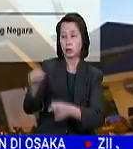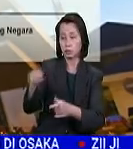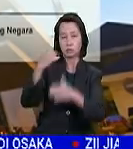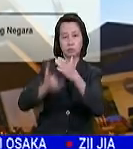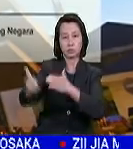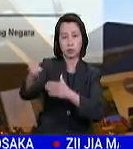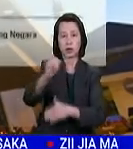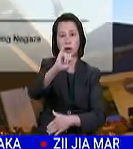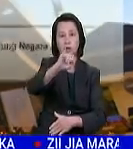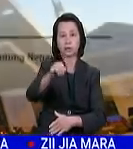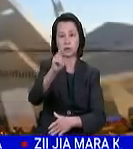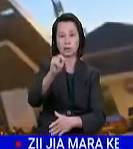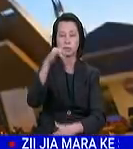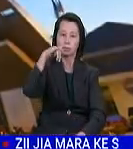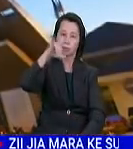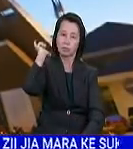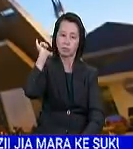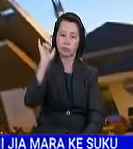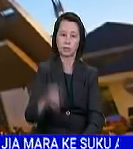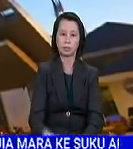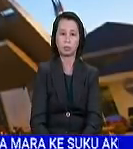dimasukkan ke Ijen semalam